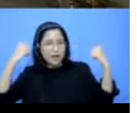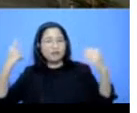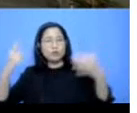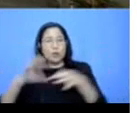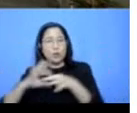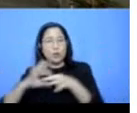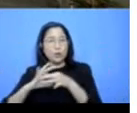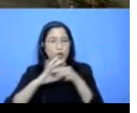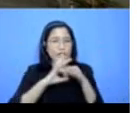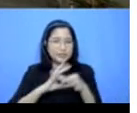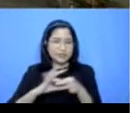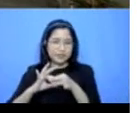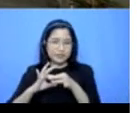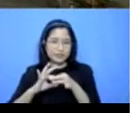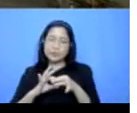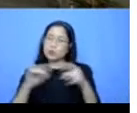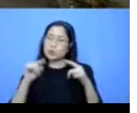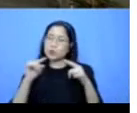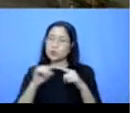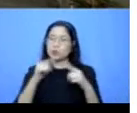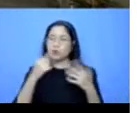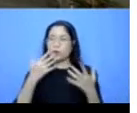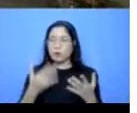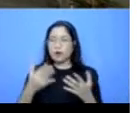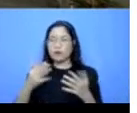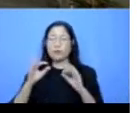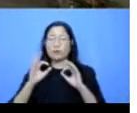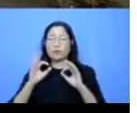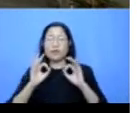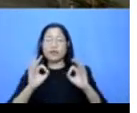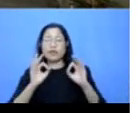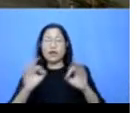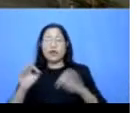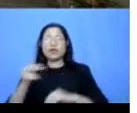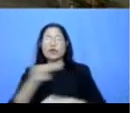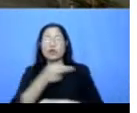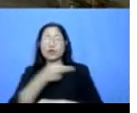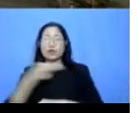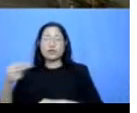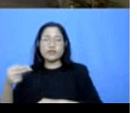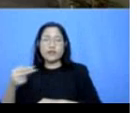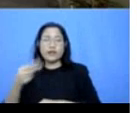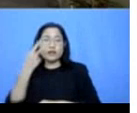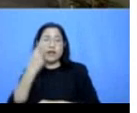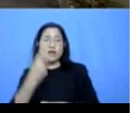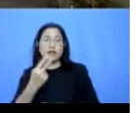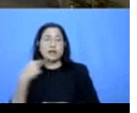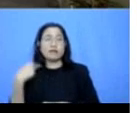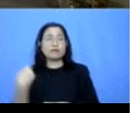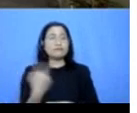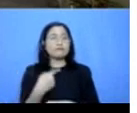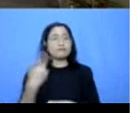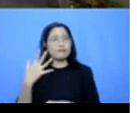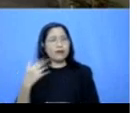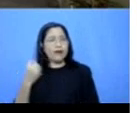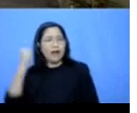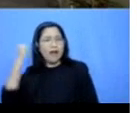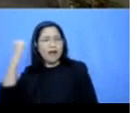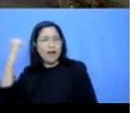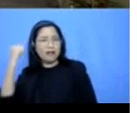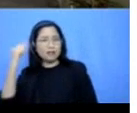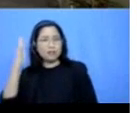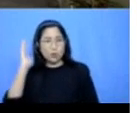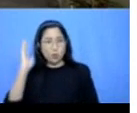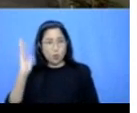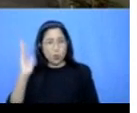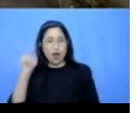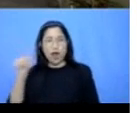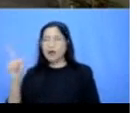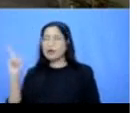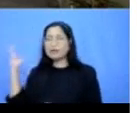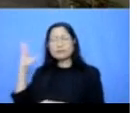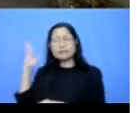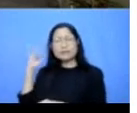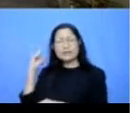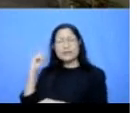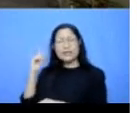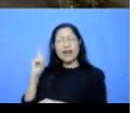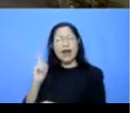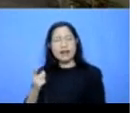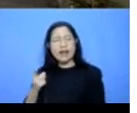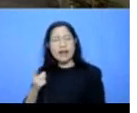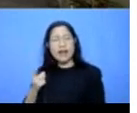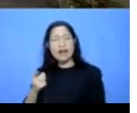demi pendidikan Indonesia. Dan ternyata saya sudah mendapatkan pemenangnya. Saya suka mendapat bisikan nih Bapak dan Ibu, karena saya cuma sendirian di sini.